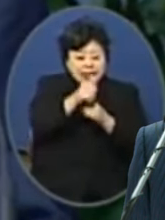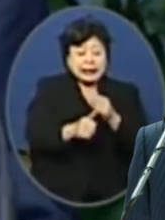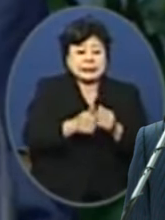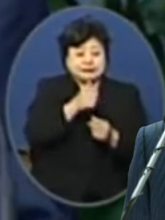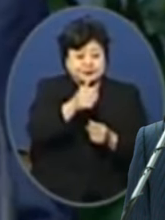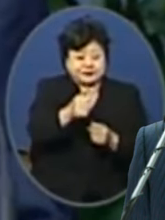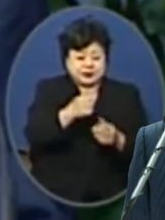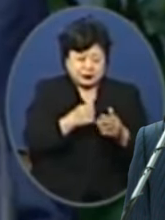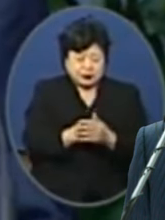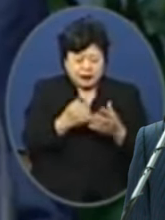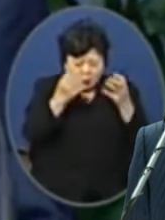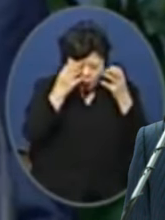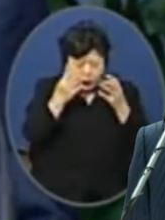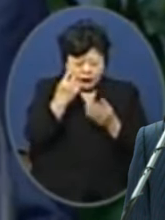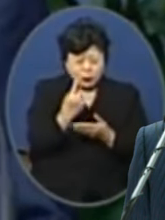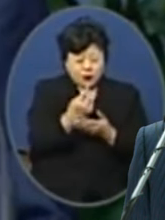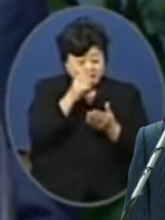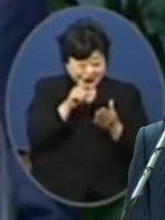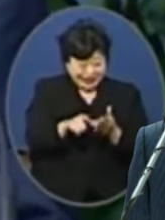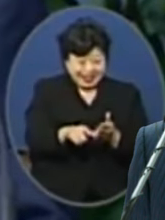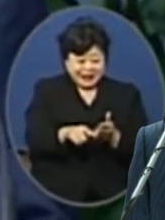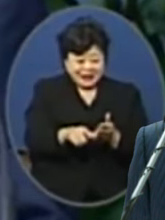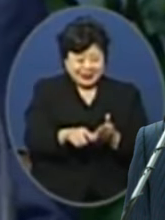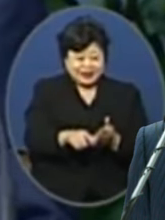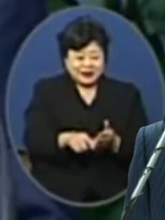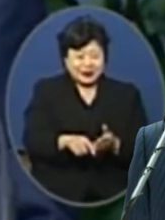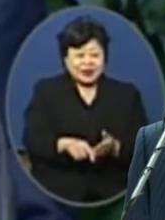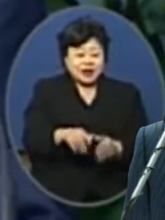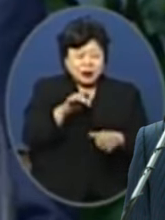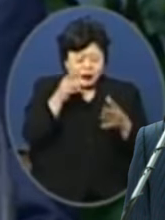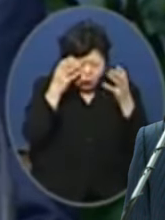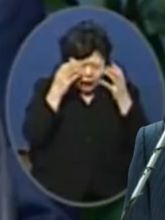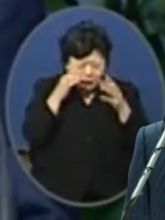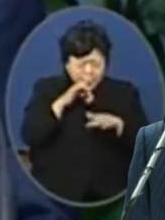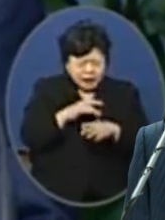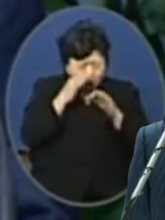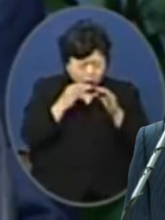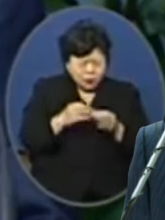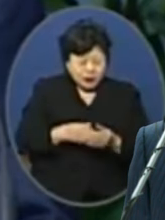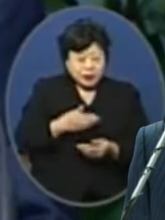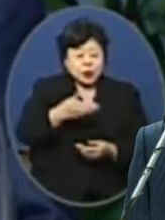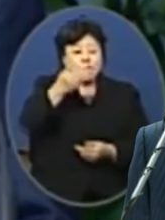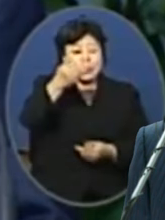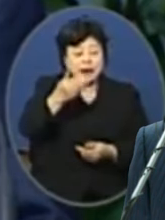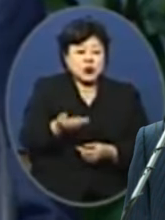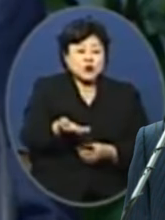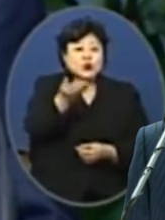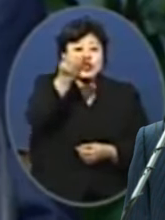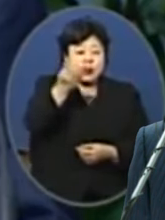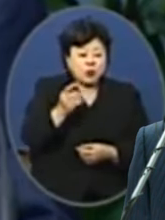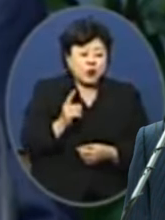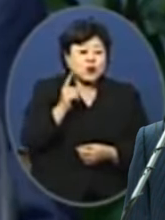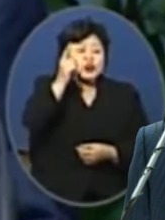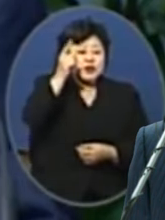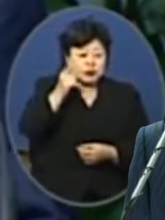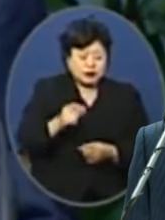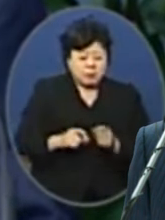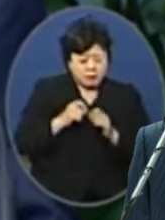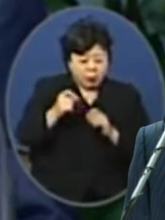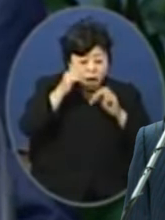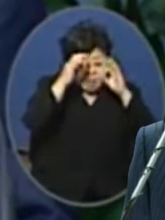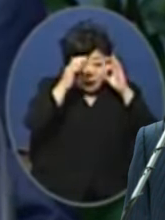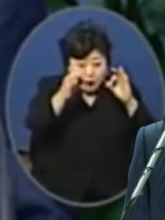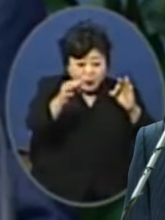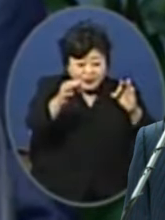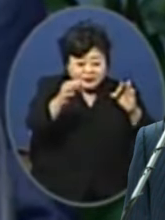아멘 그러므로 고난이 다가오면 우리에게는 고난과 마귀가 보이지만은 한 단계 더 멀리